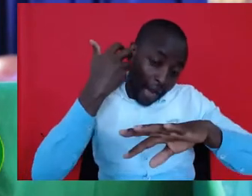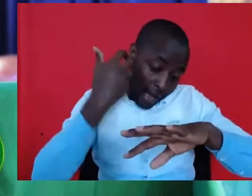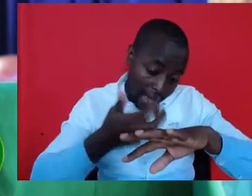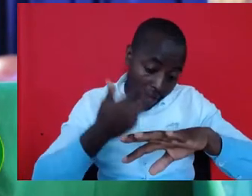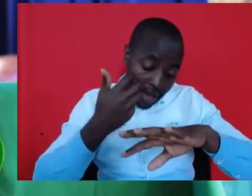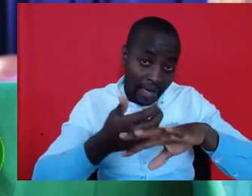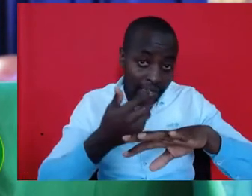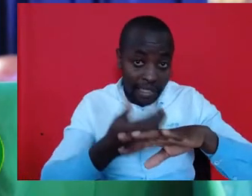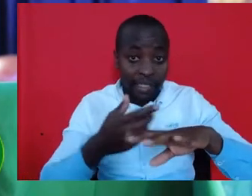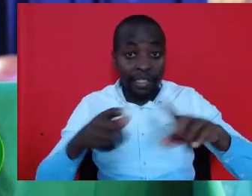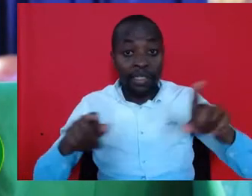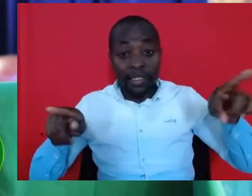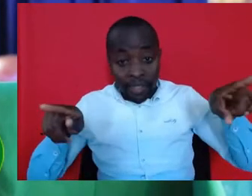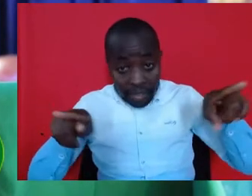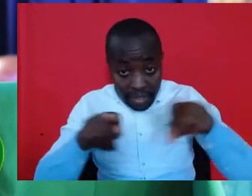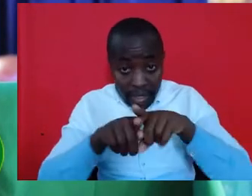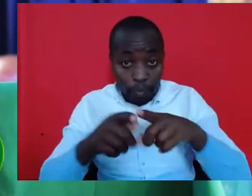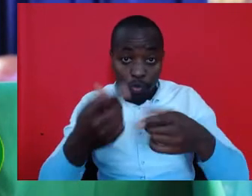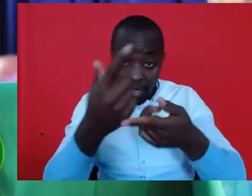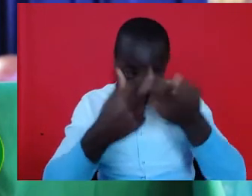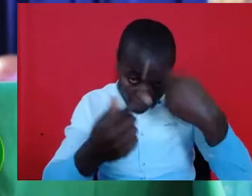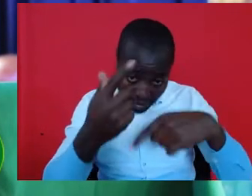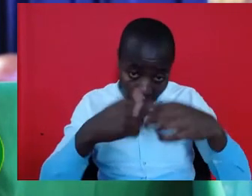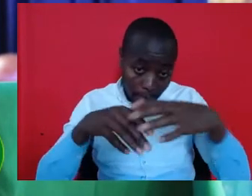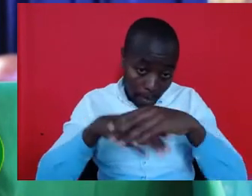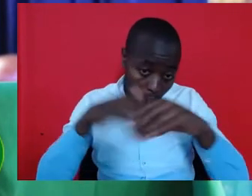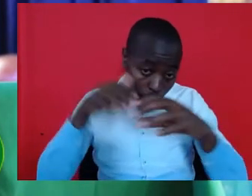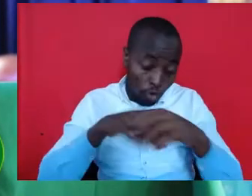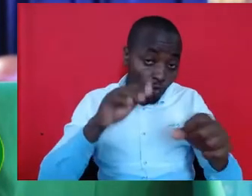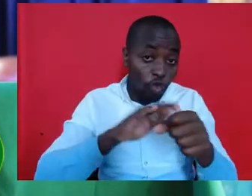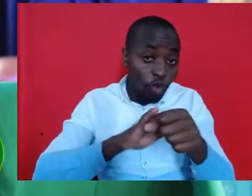hata tumetoka tu kwa COVID.